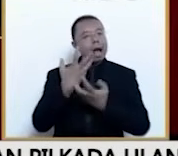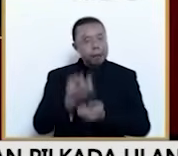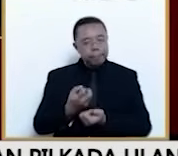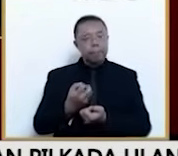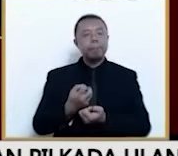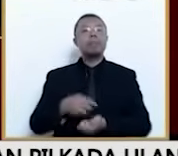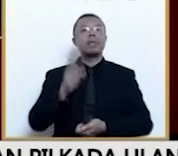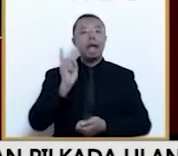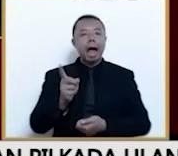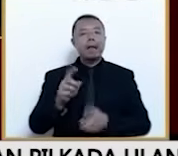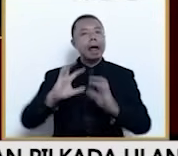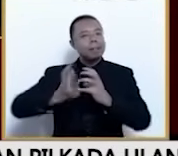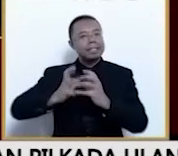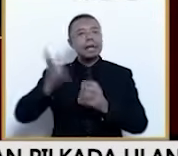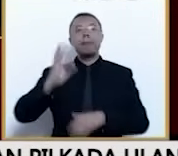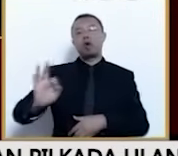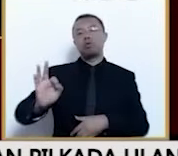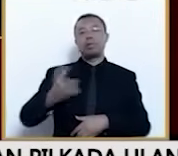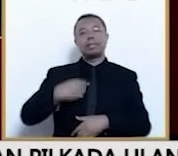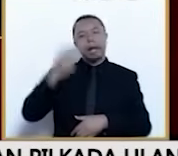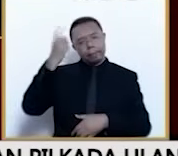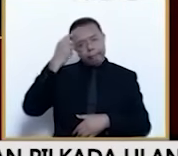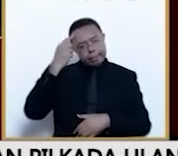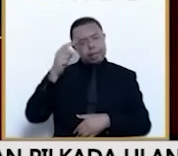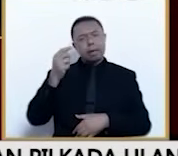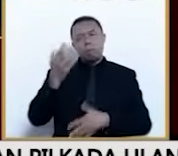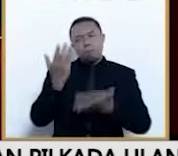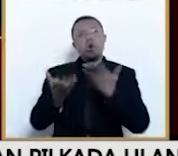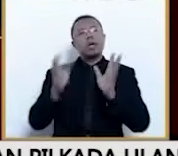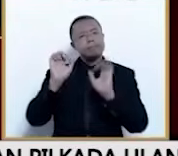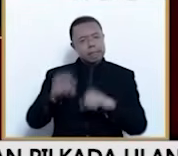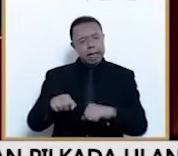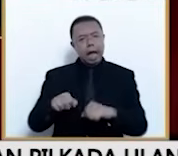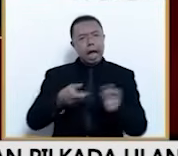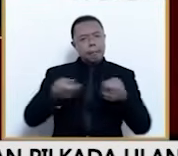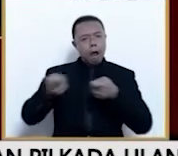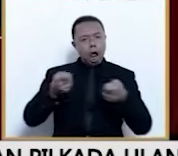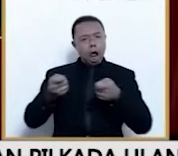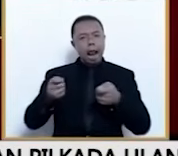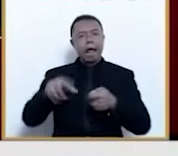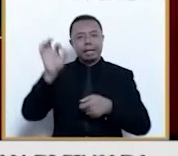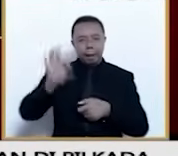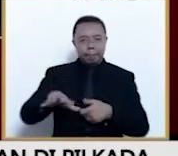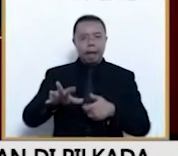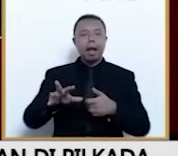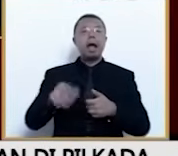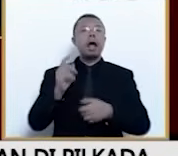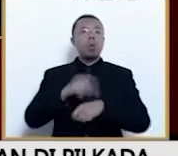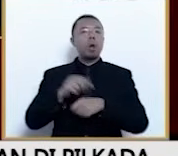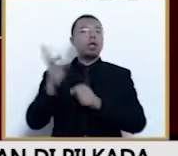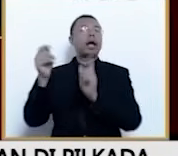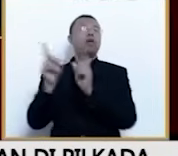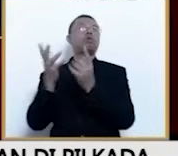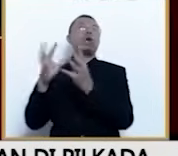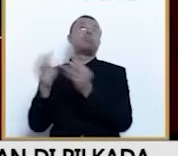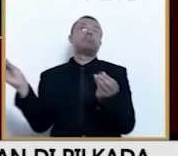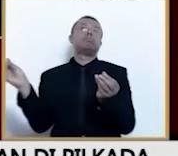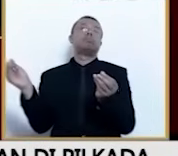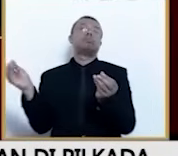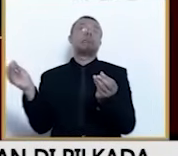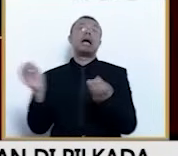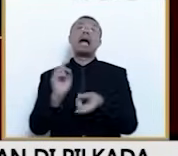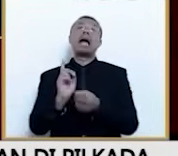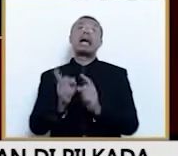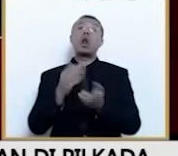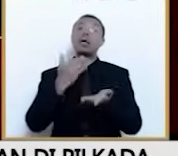harapkan ada mesin-mesin modern yang saya kira dimungkinkan pengelolaan sampah itu habis di tingkat RW. Sehingga mungkin kalau